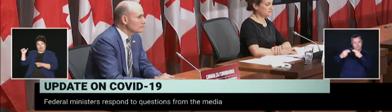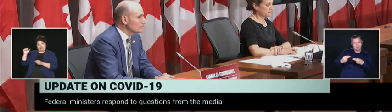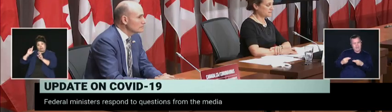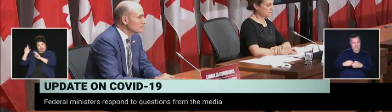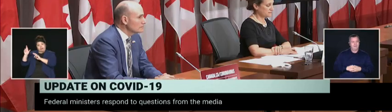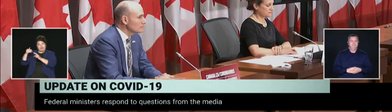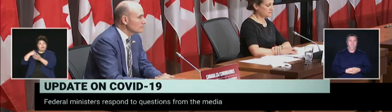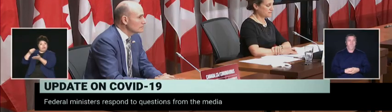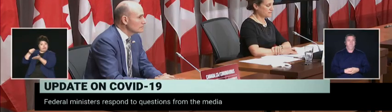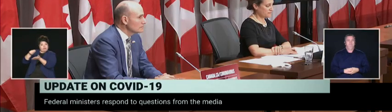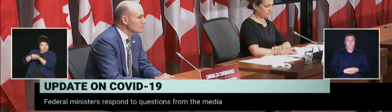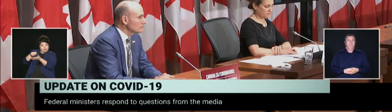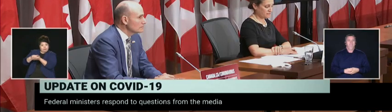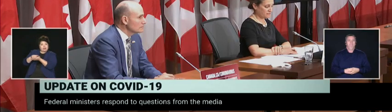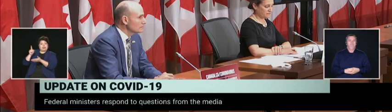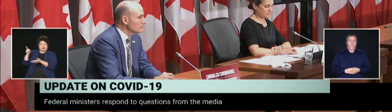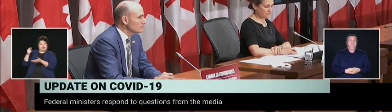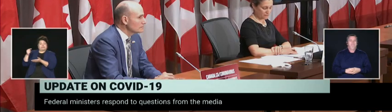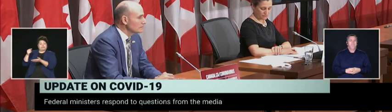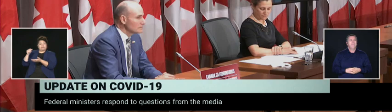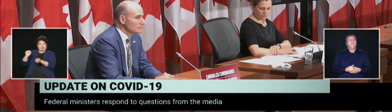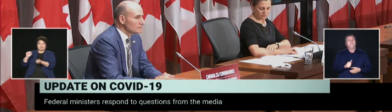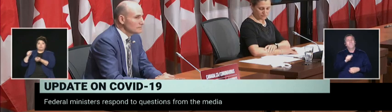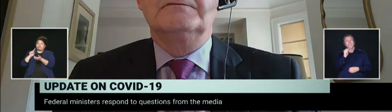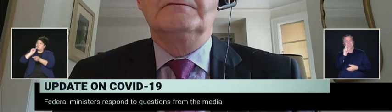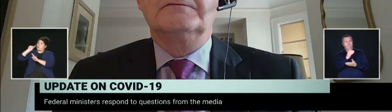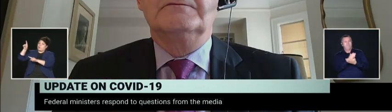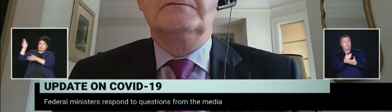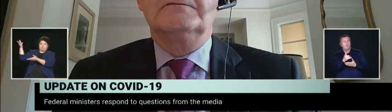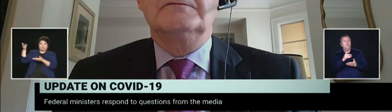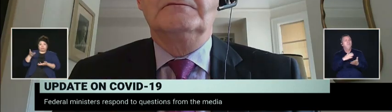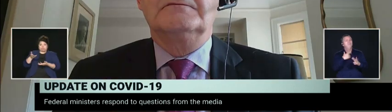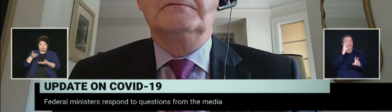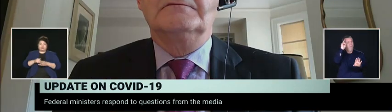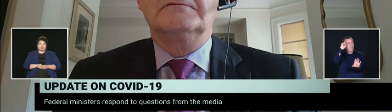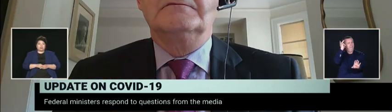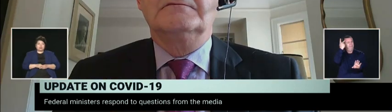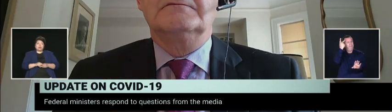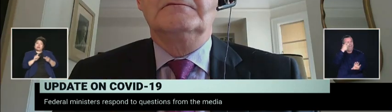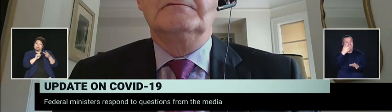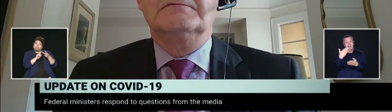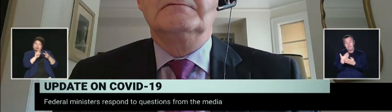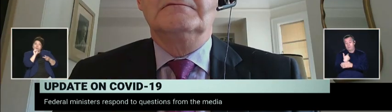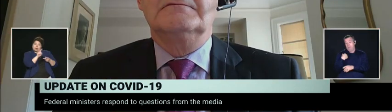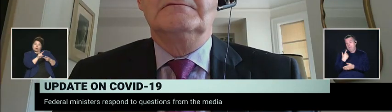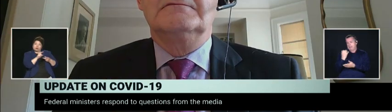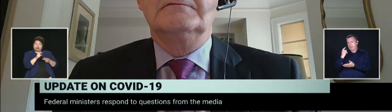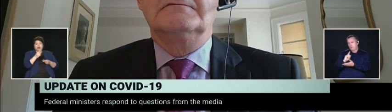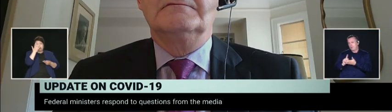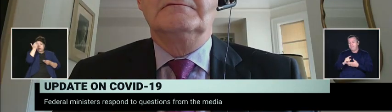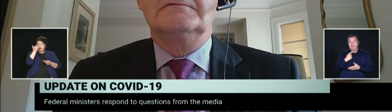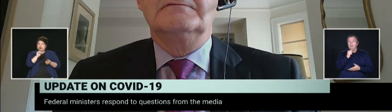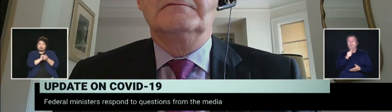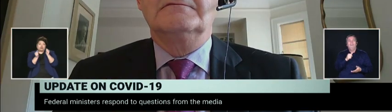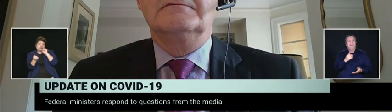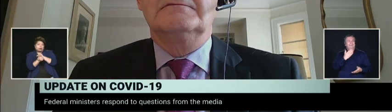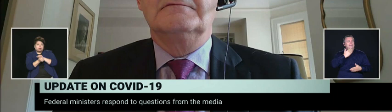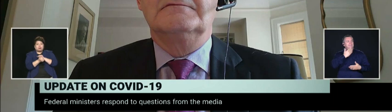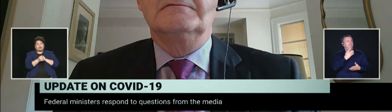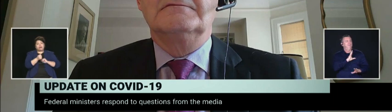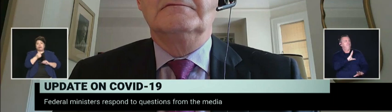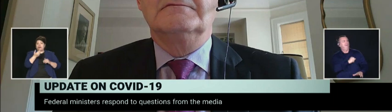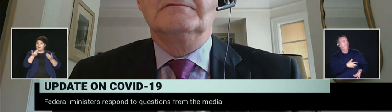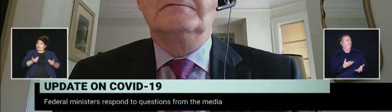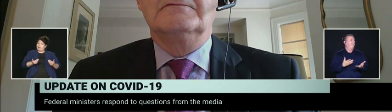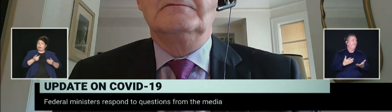Et en suivi, qu'est-ce qui vous a fait changer d'avis? Parce qu'il y a quelques semaines encore, on nous disait que ce n'était pas efficace. Ottawa semblait vraiment lever le